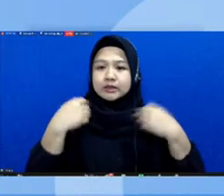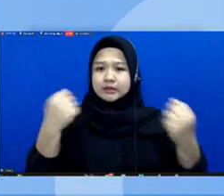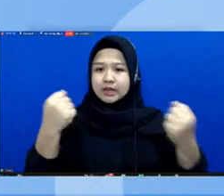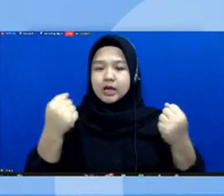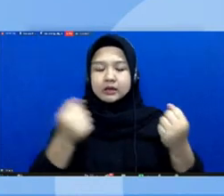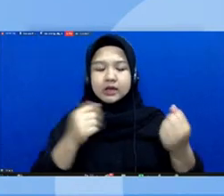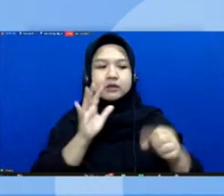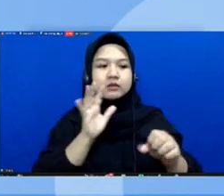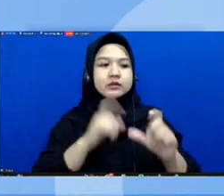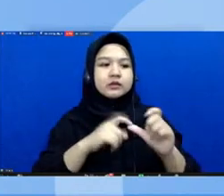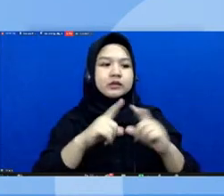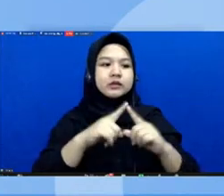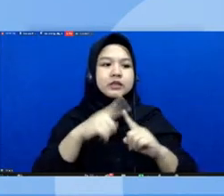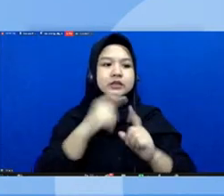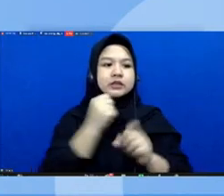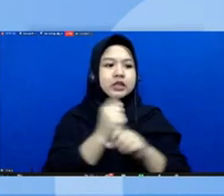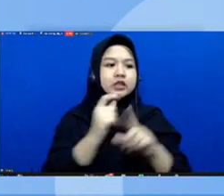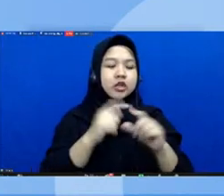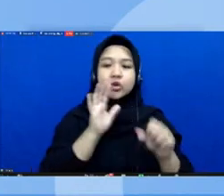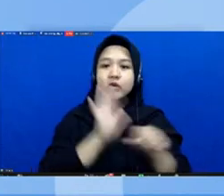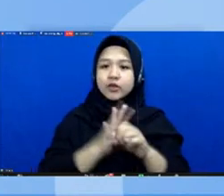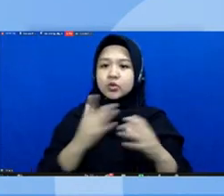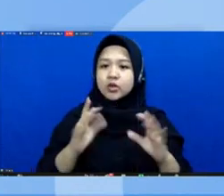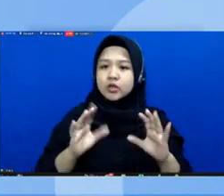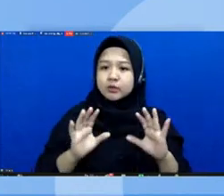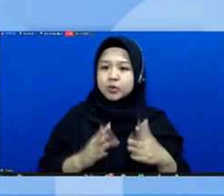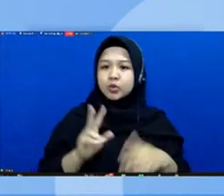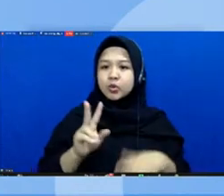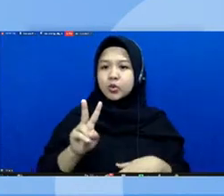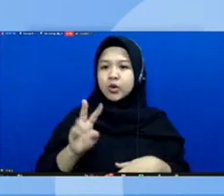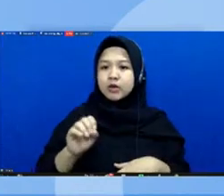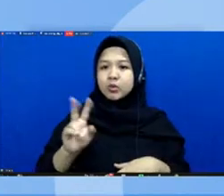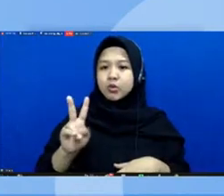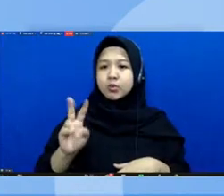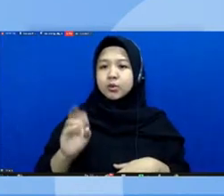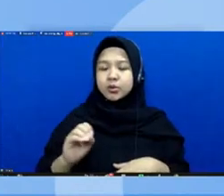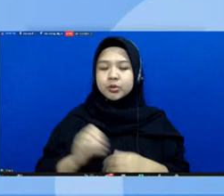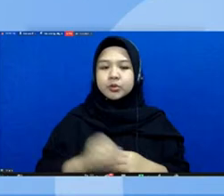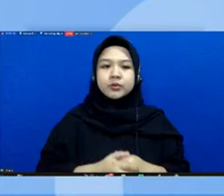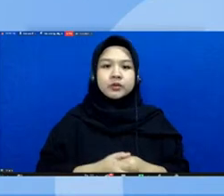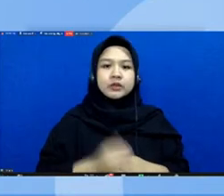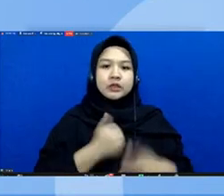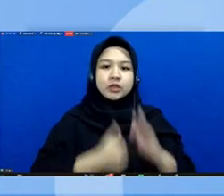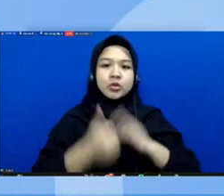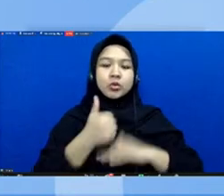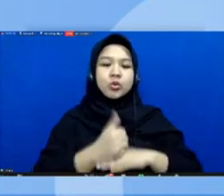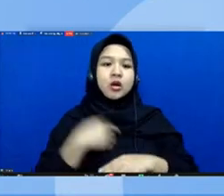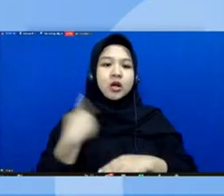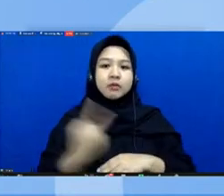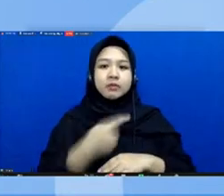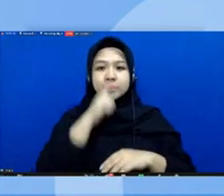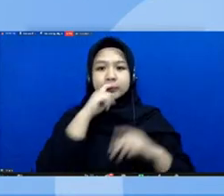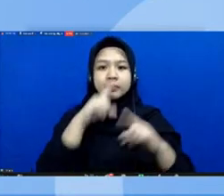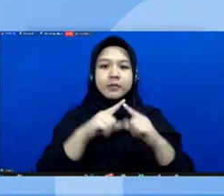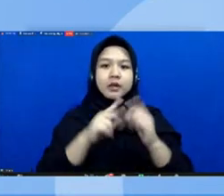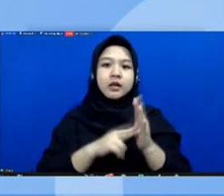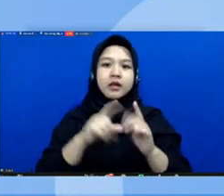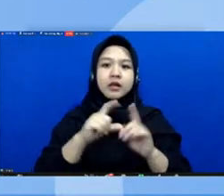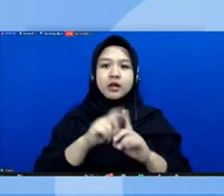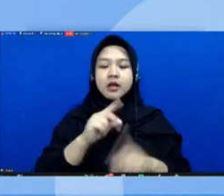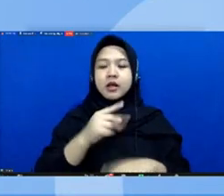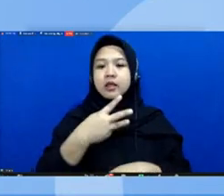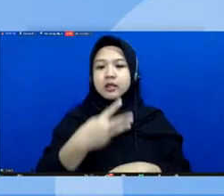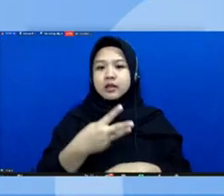Penanganan COVID yang sudah terbentuk sejak 2020. Ketua kami adalah Pak Andre Rahadian.